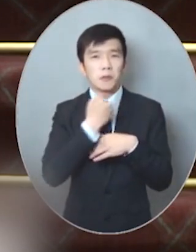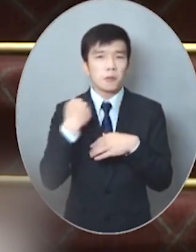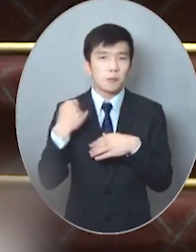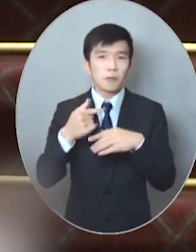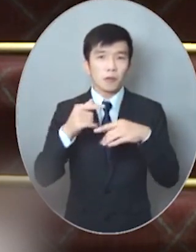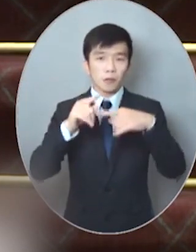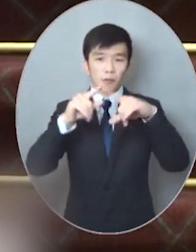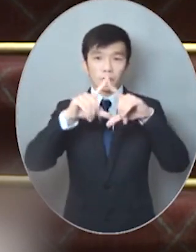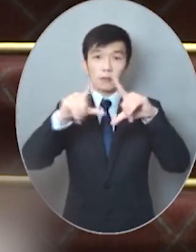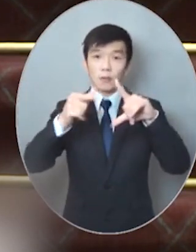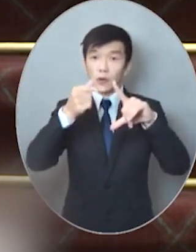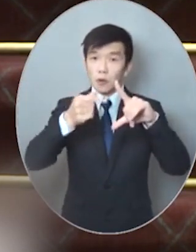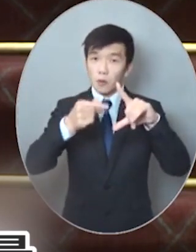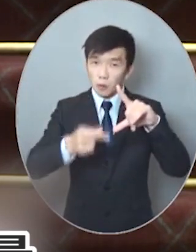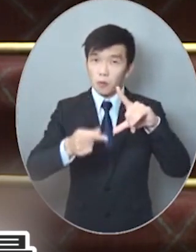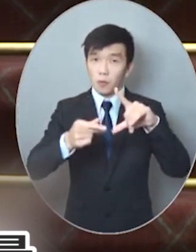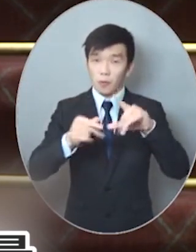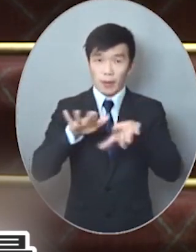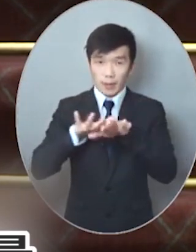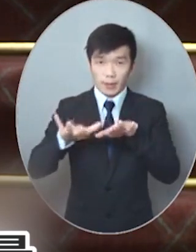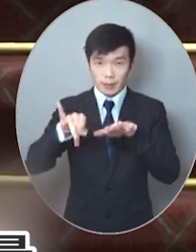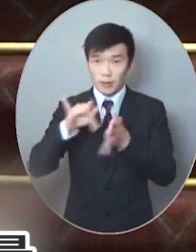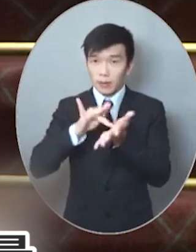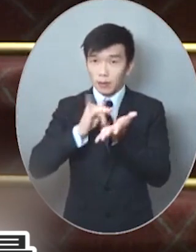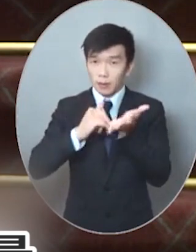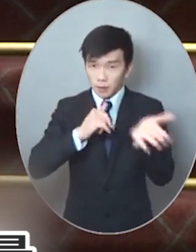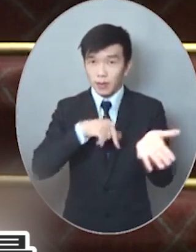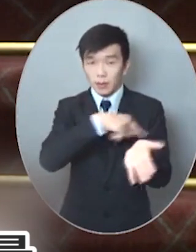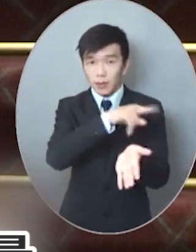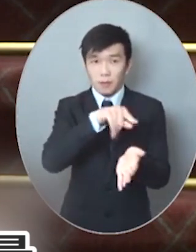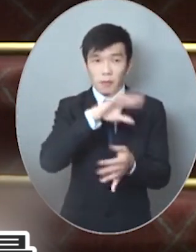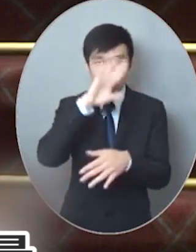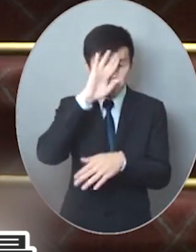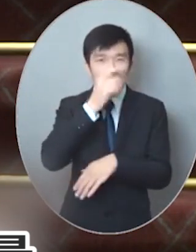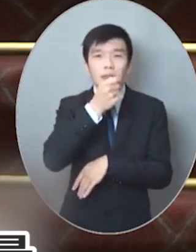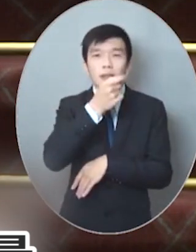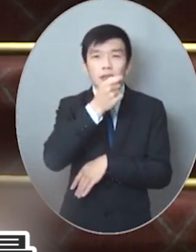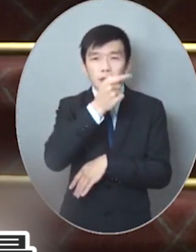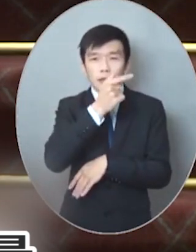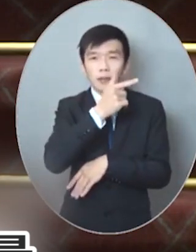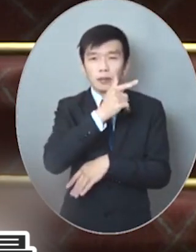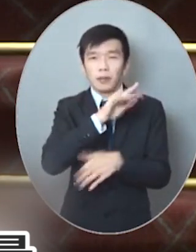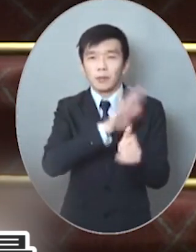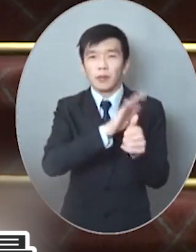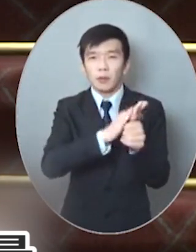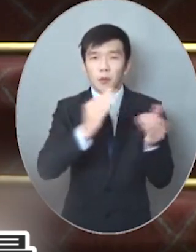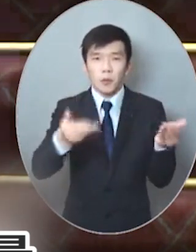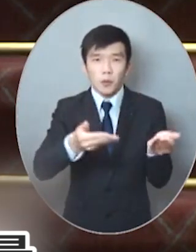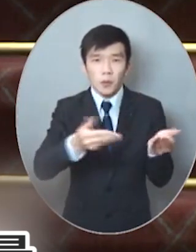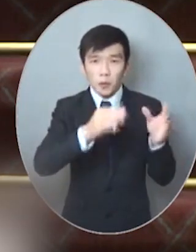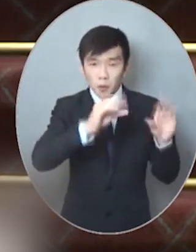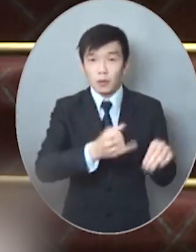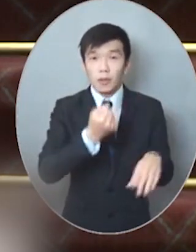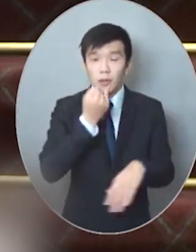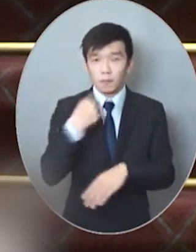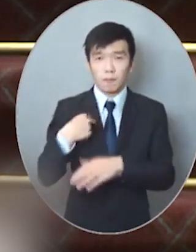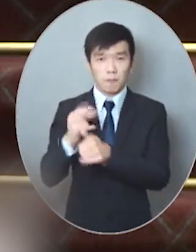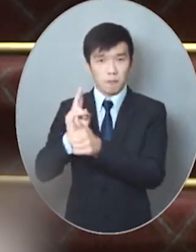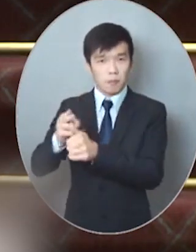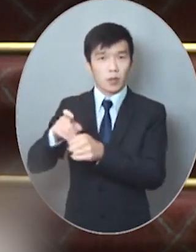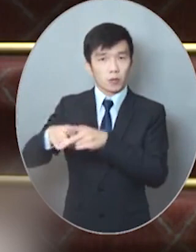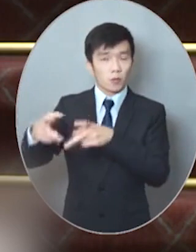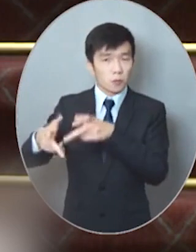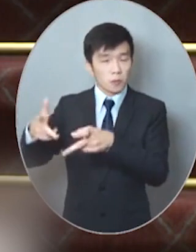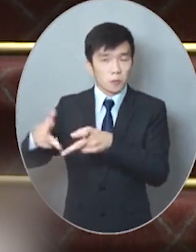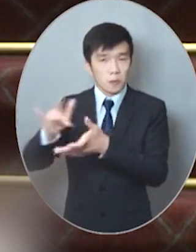轻症患者的治疗，因此政府已经请厂商提高奎宁的产量，对有需要的国